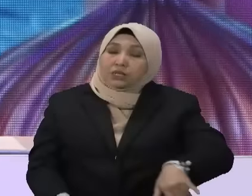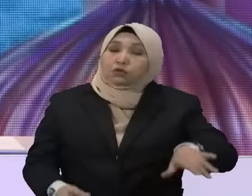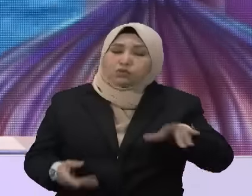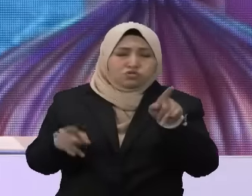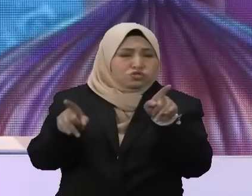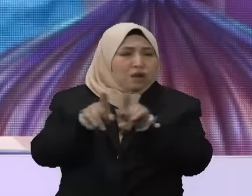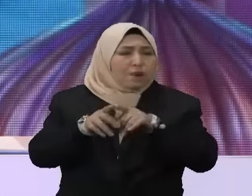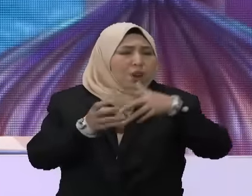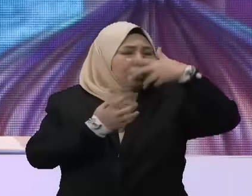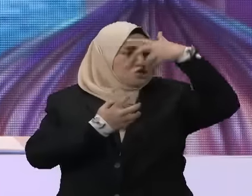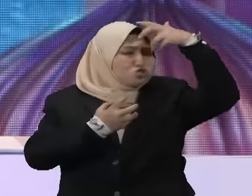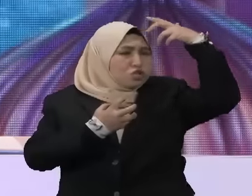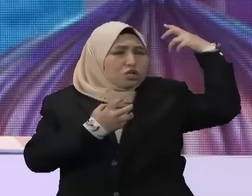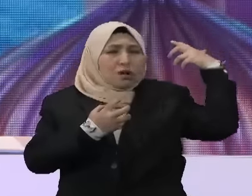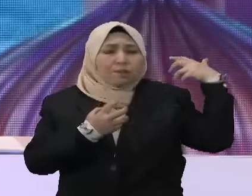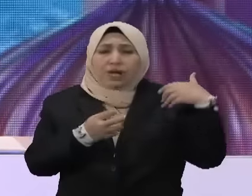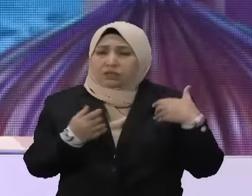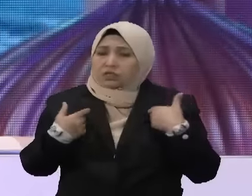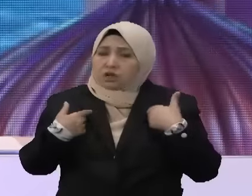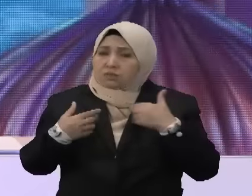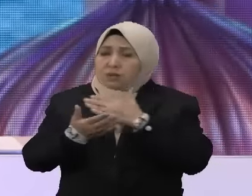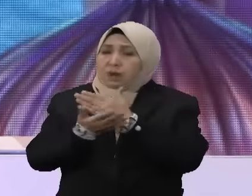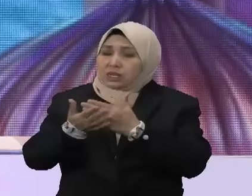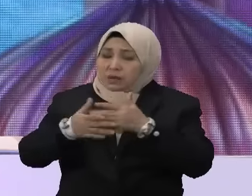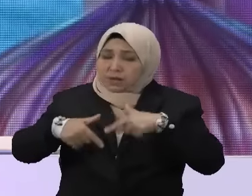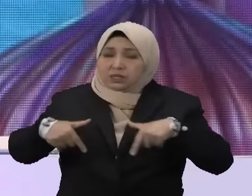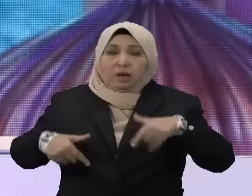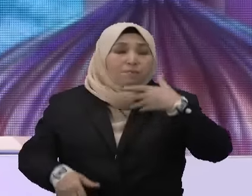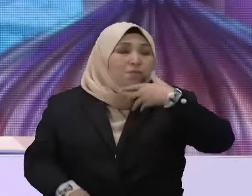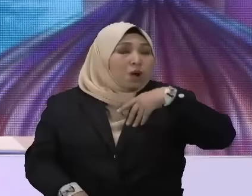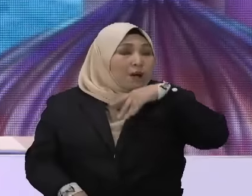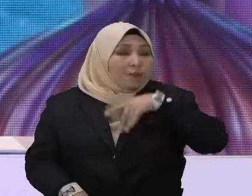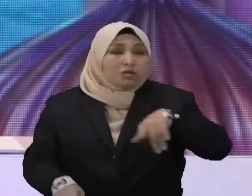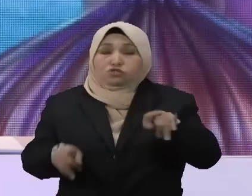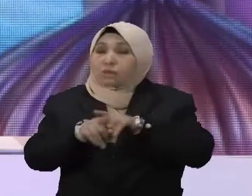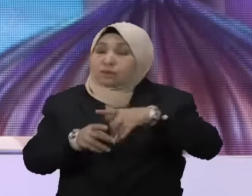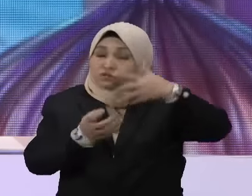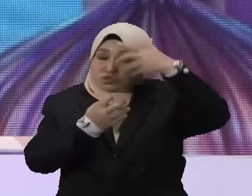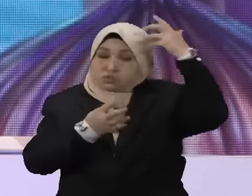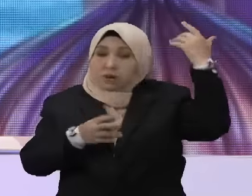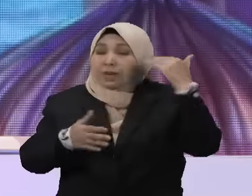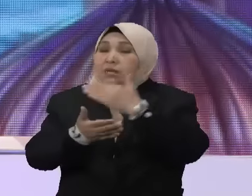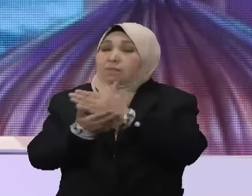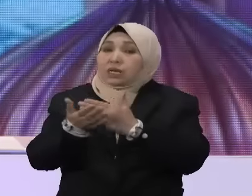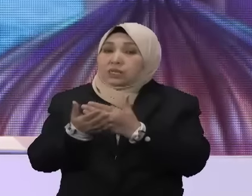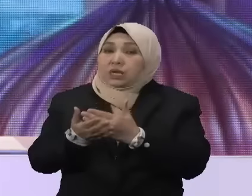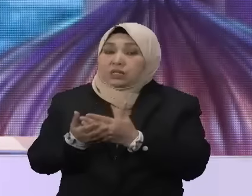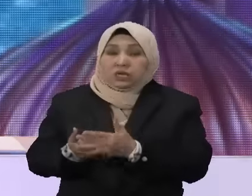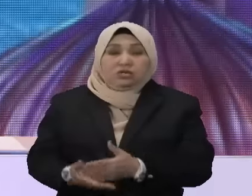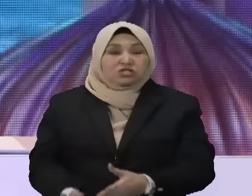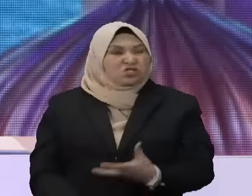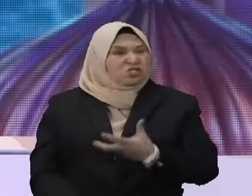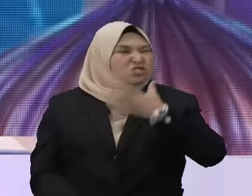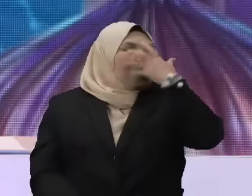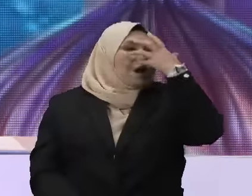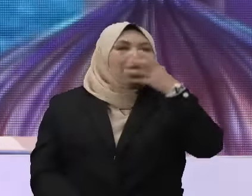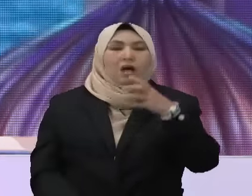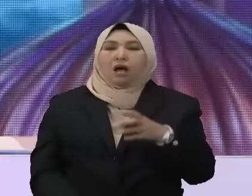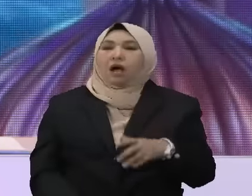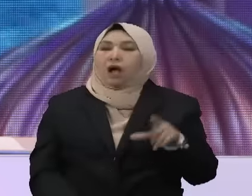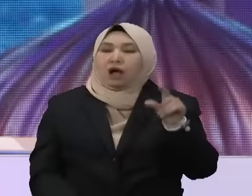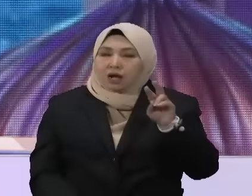seperti singa pada sudut keberaniannya. Bahasa Melayu pun kita ada Muhammad seperti singa pada sudut cengengnya, pada sudut garangnya lah kan. Itu